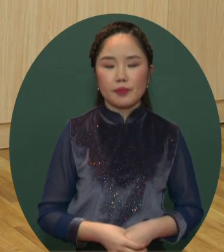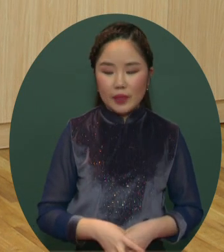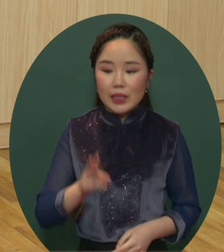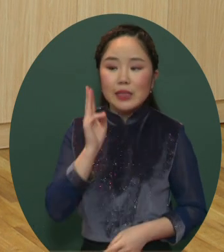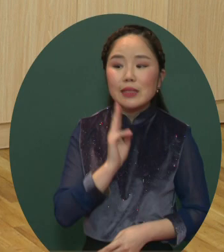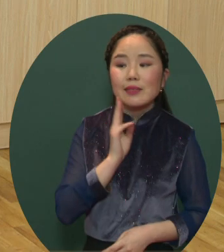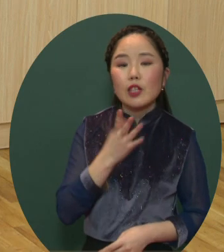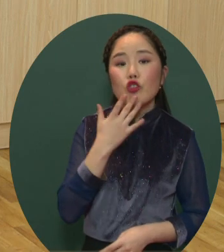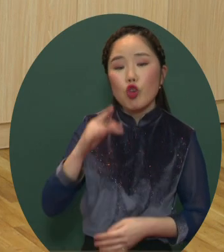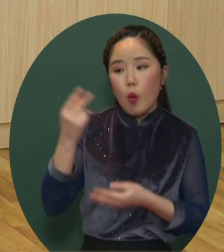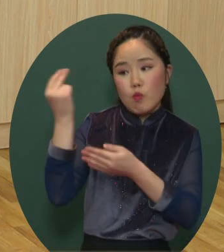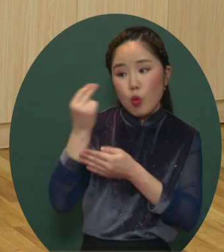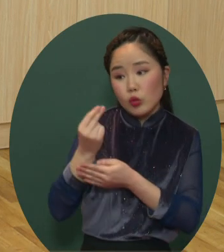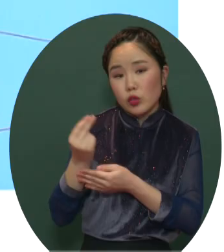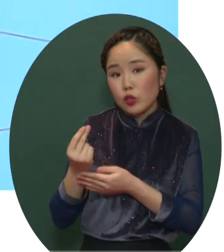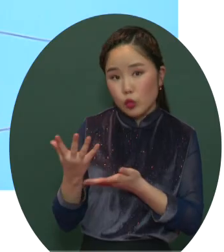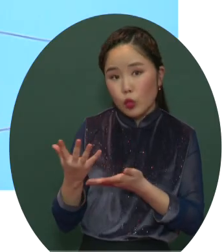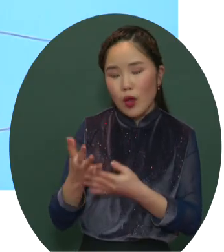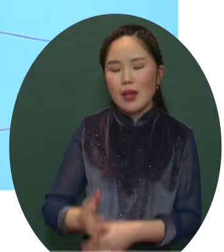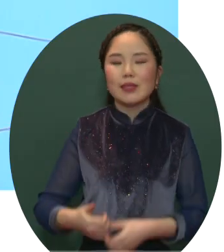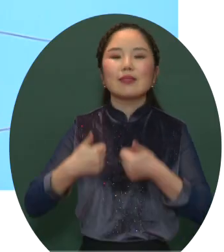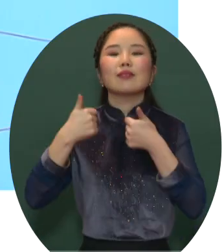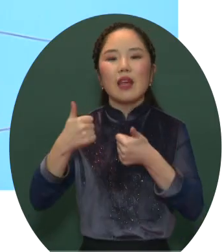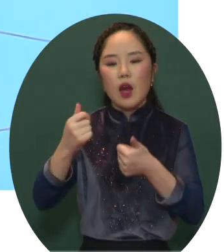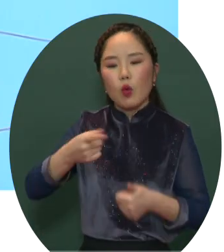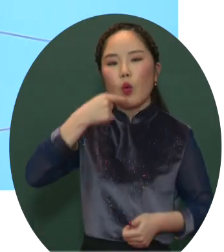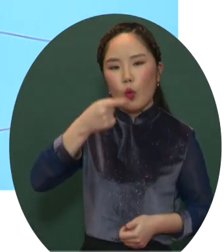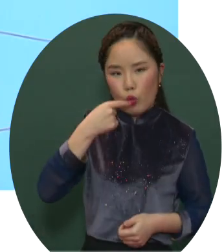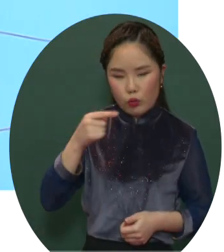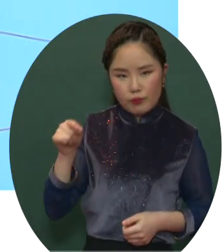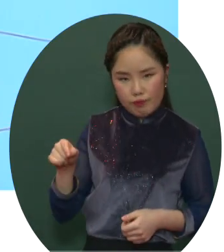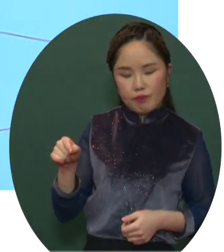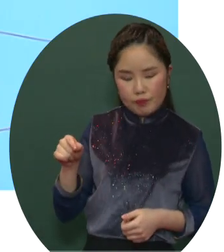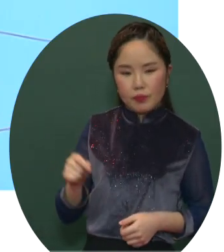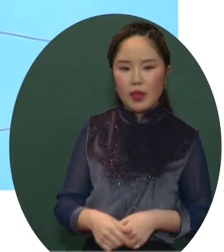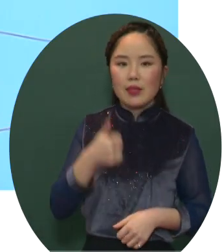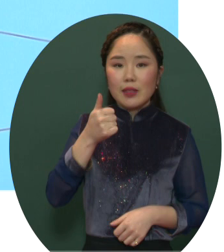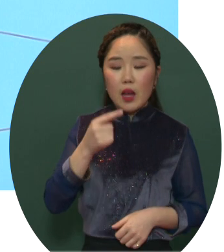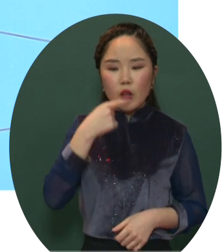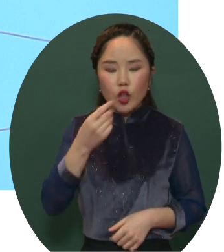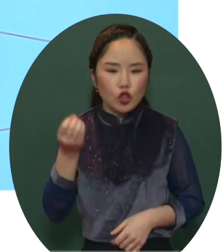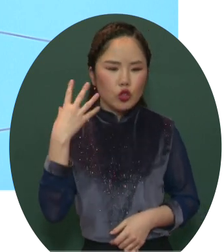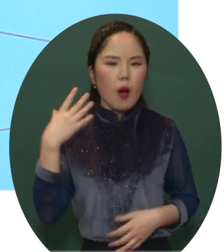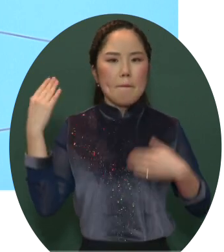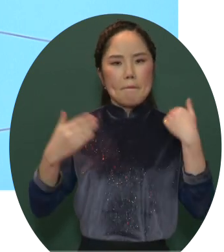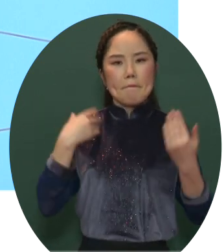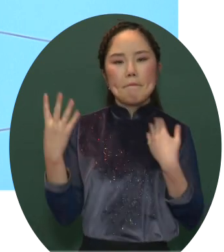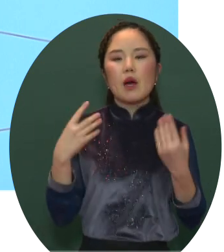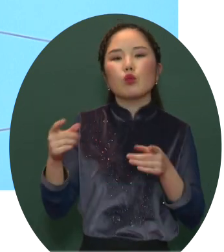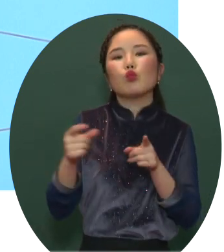Шар өнгөөр бодснууд бол сайн үгнүүд, хүнийг баярлуулдаг